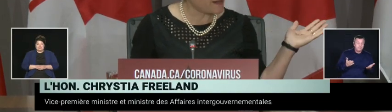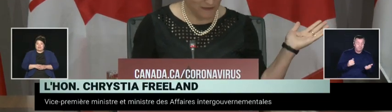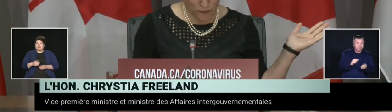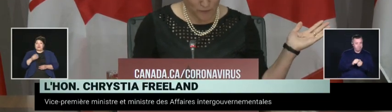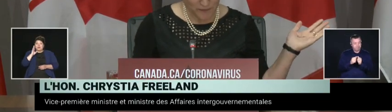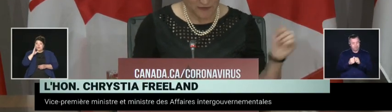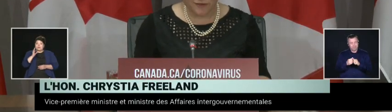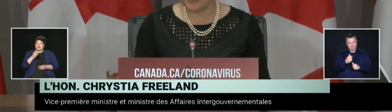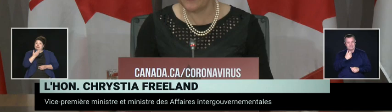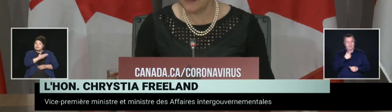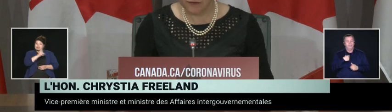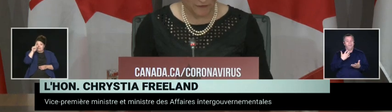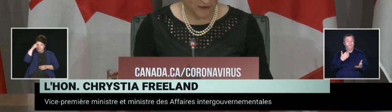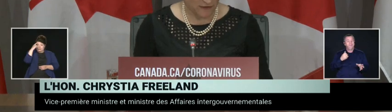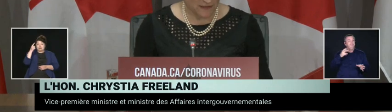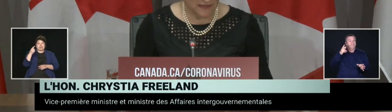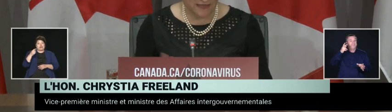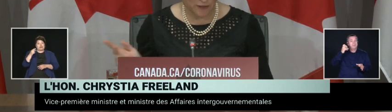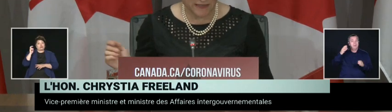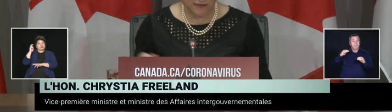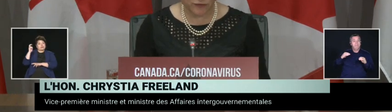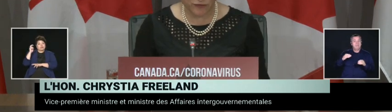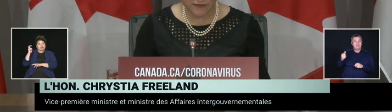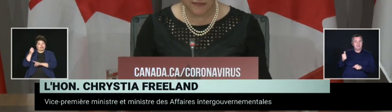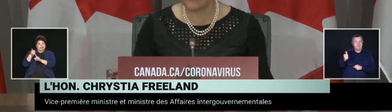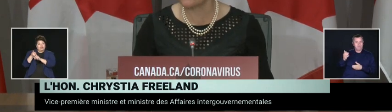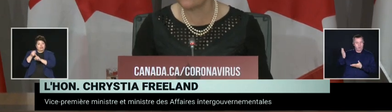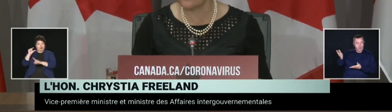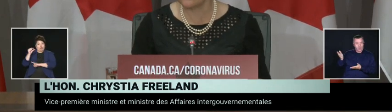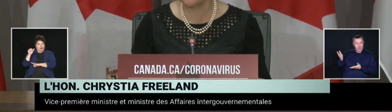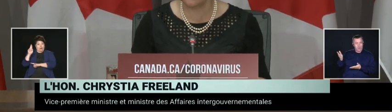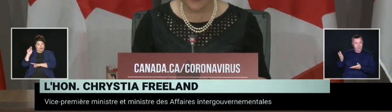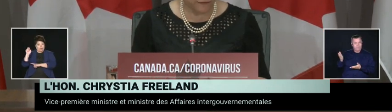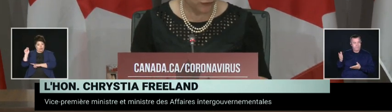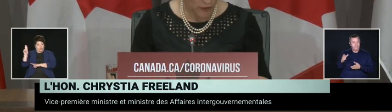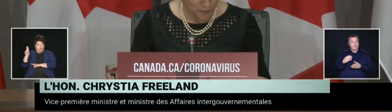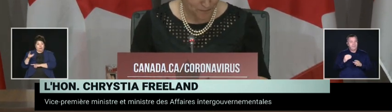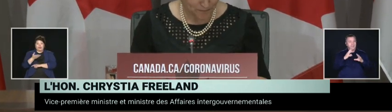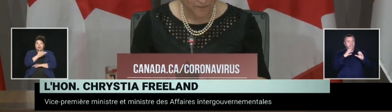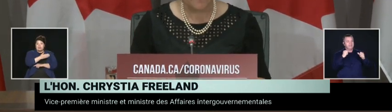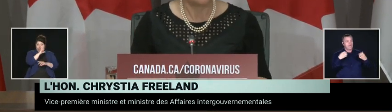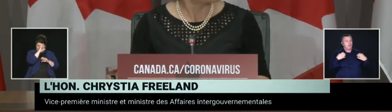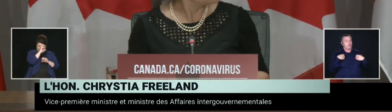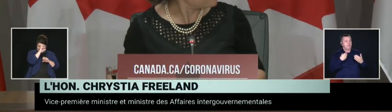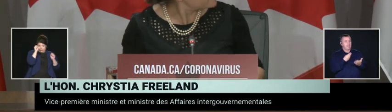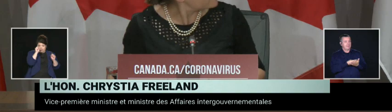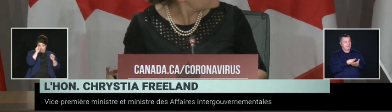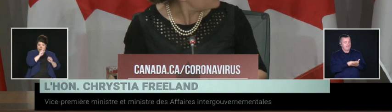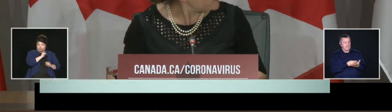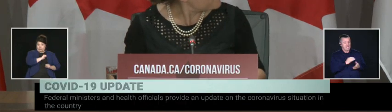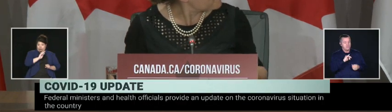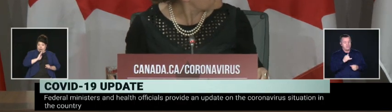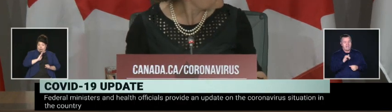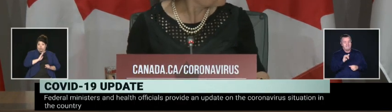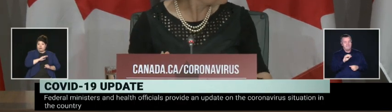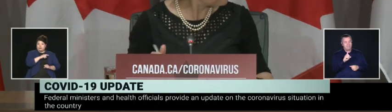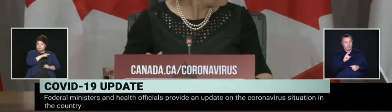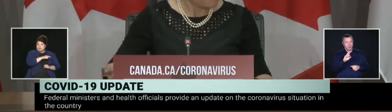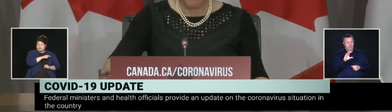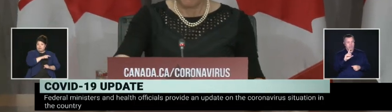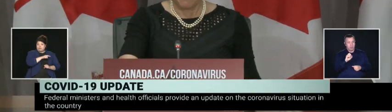Marc Garneau, sur la vidéoconférence, et le président du Conseil du Trésor, Jean-Yves Duclos. Marc, s'il vous plaît.